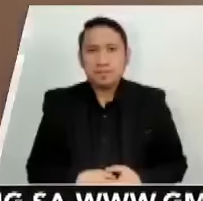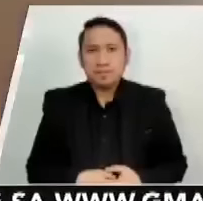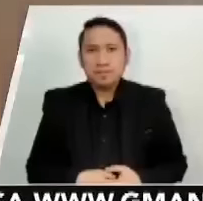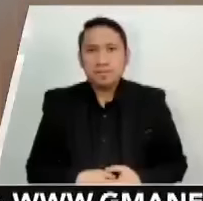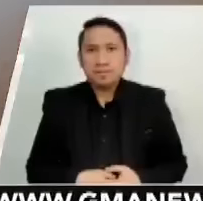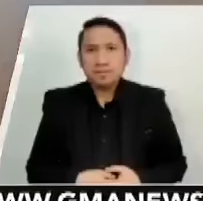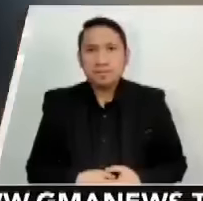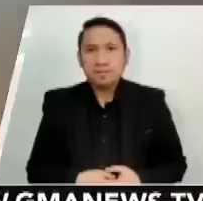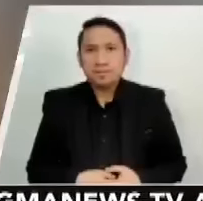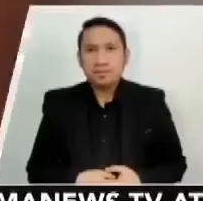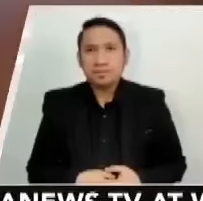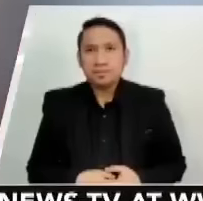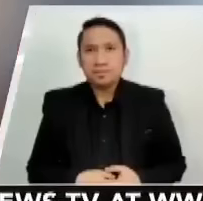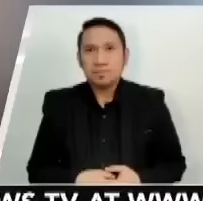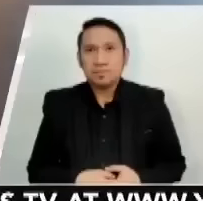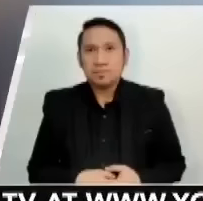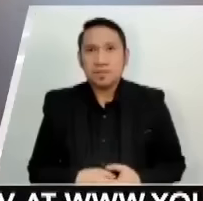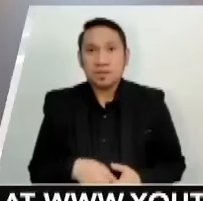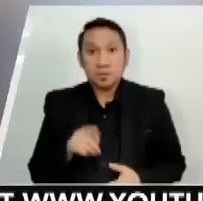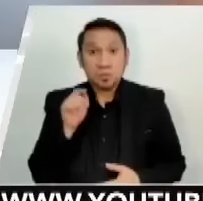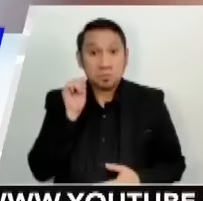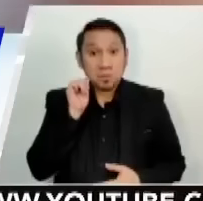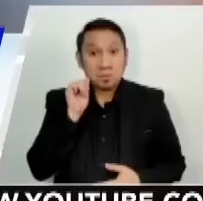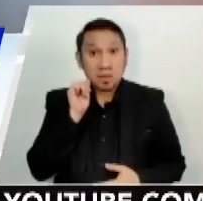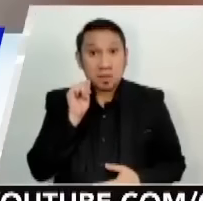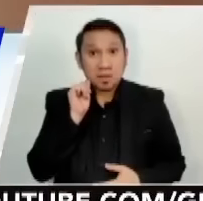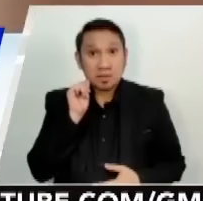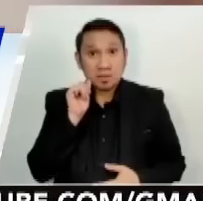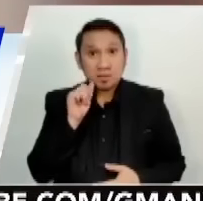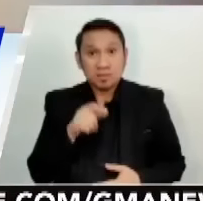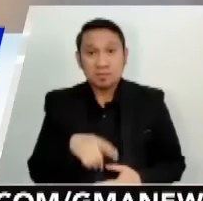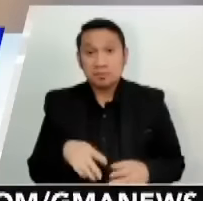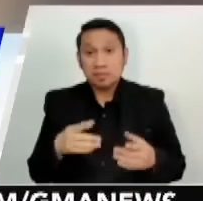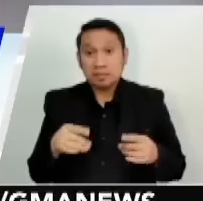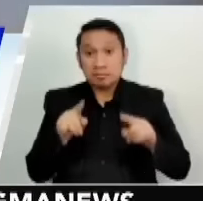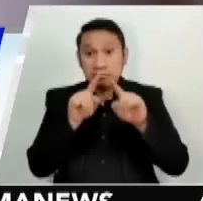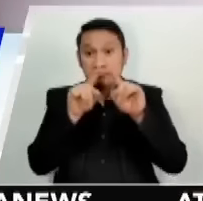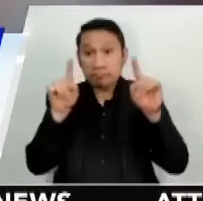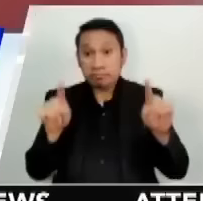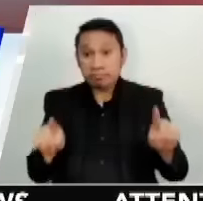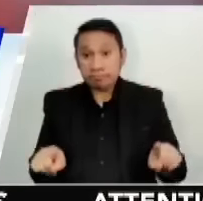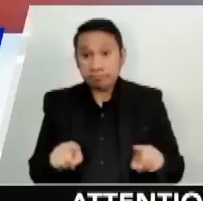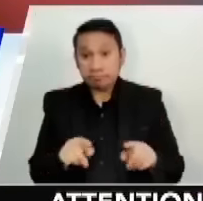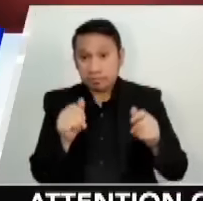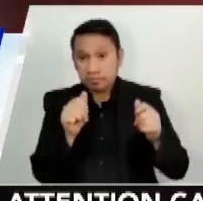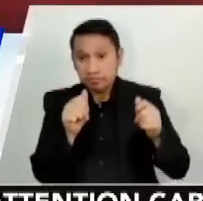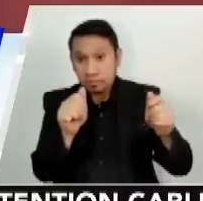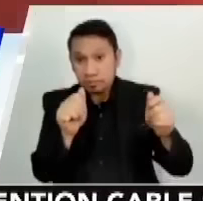Pumalag agad ang babaeng ito nang silbihan ng warrant of arrest ng pulisya ang kanyang mister.